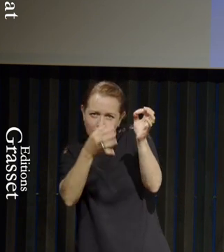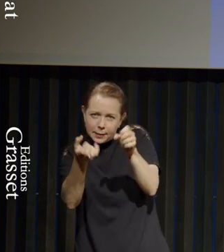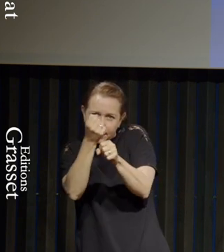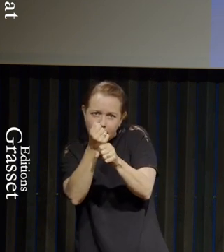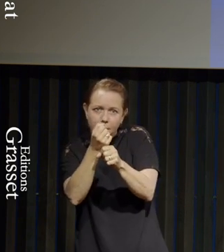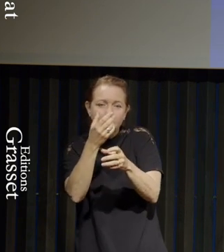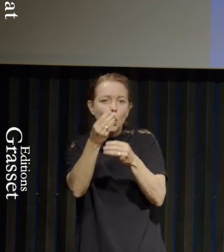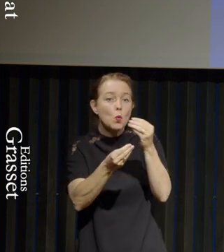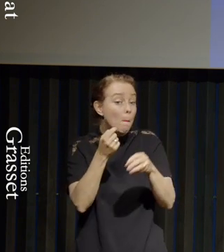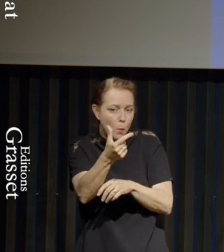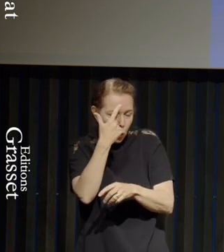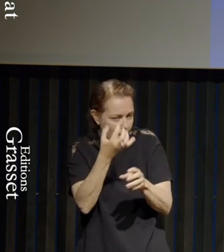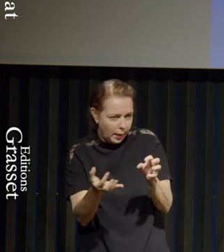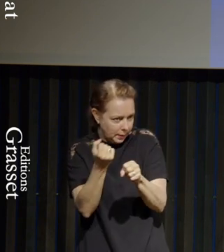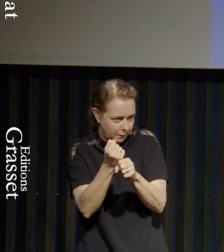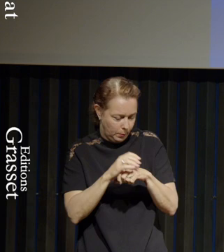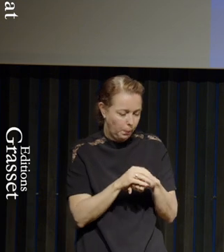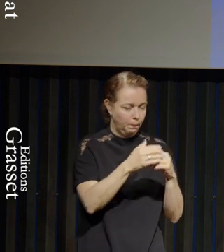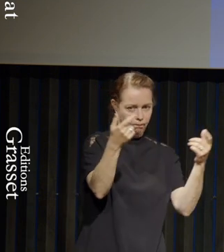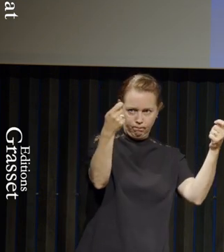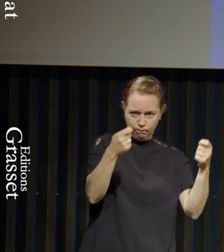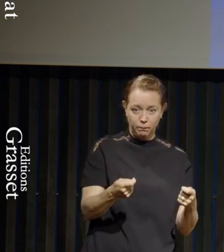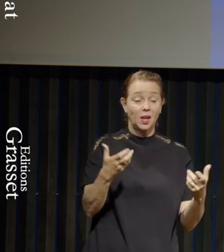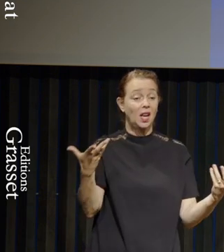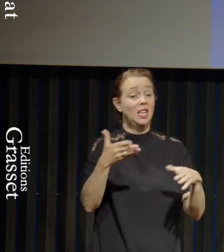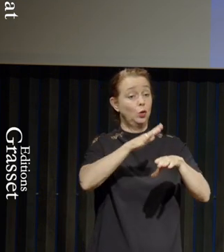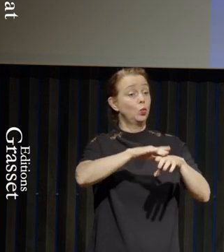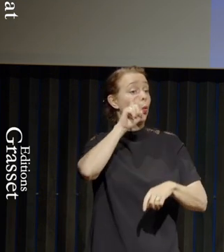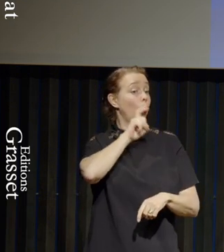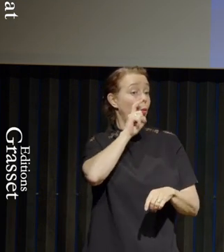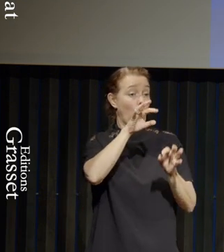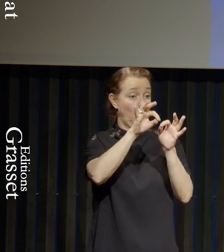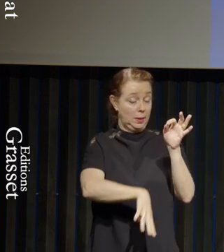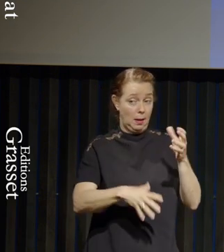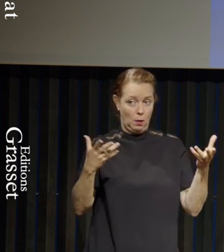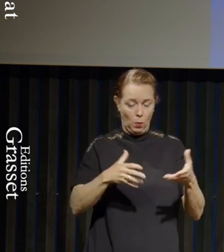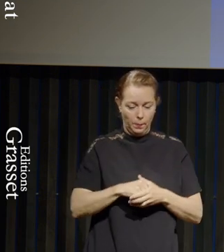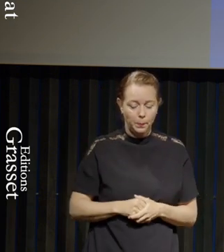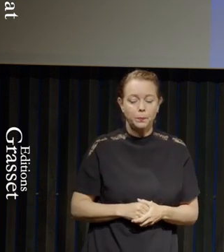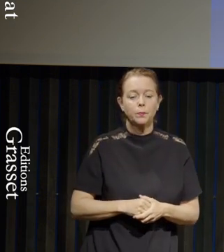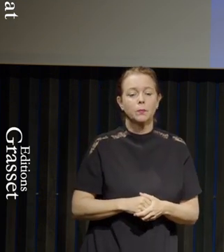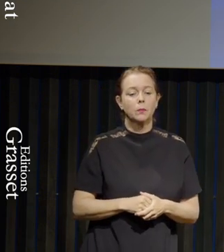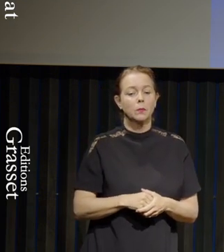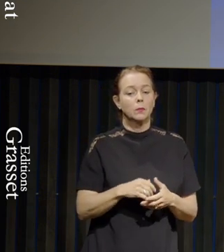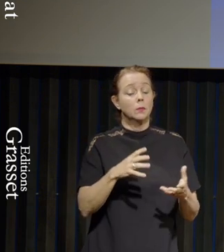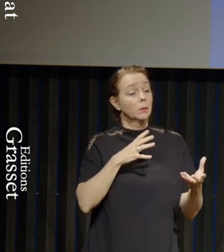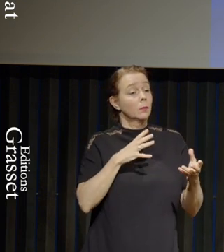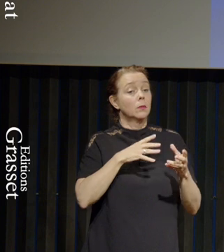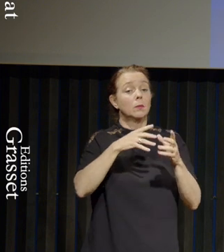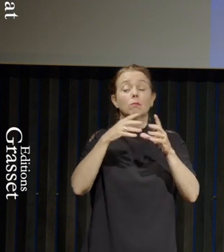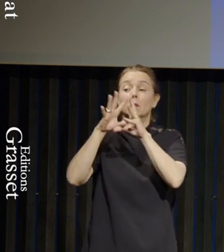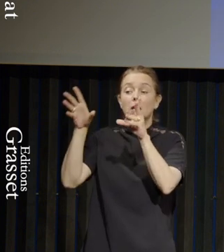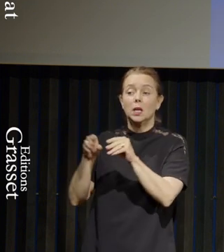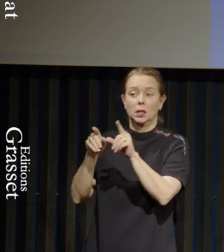ou peu créatif. Et le constat est assez étonnant. Le constat de ces équipes